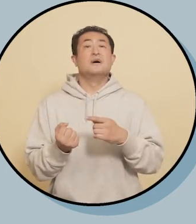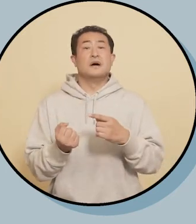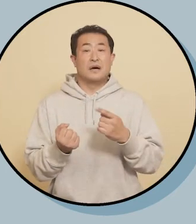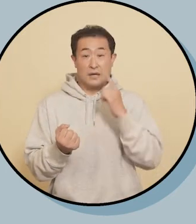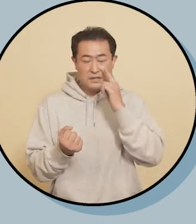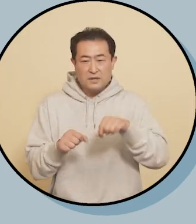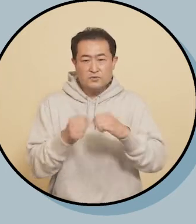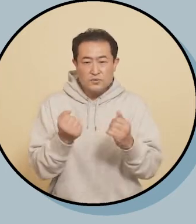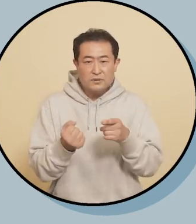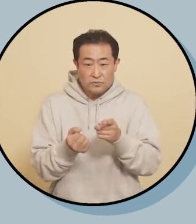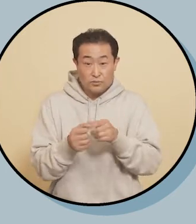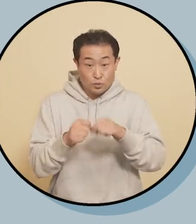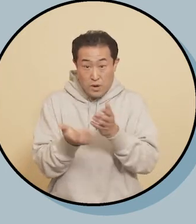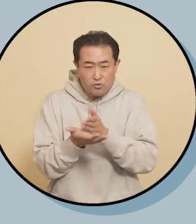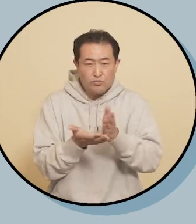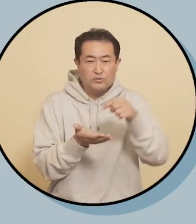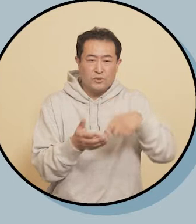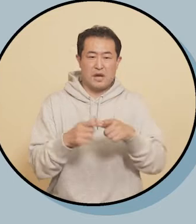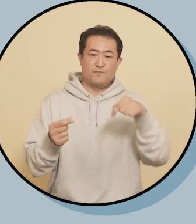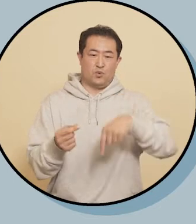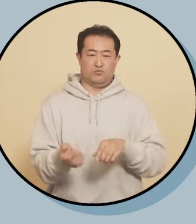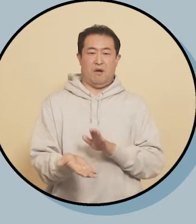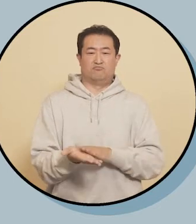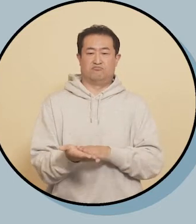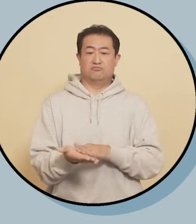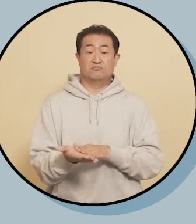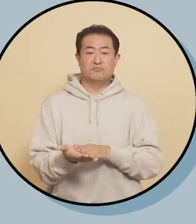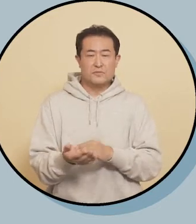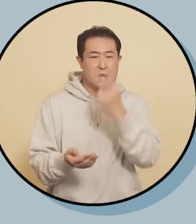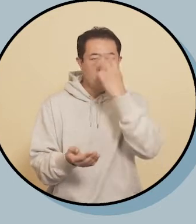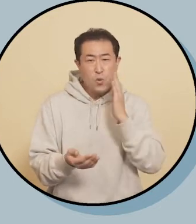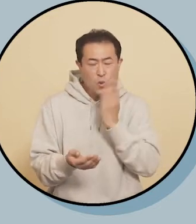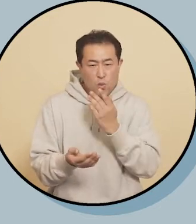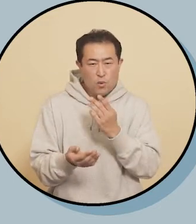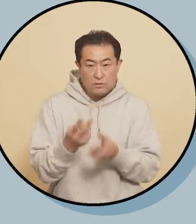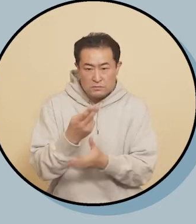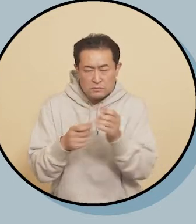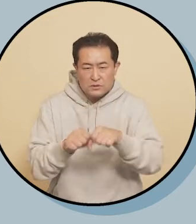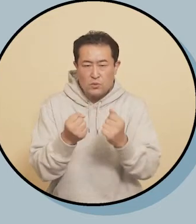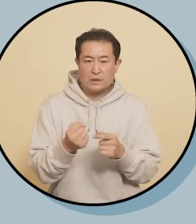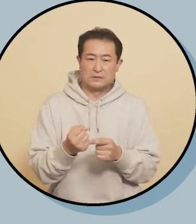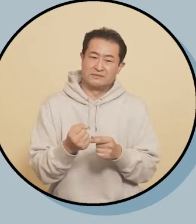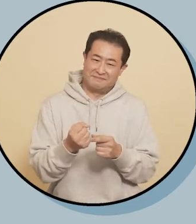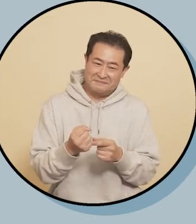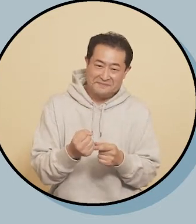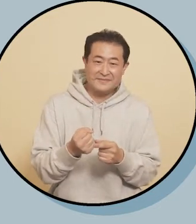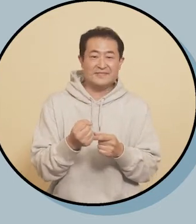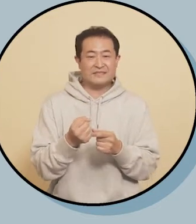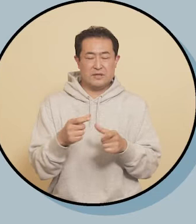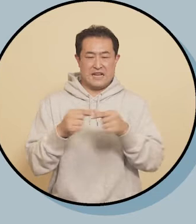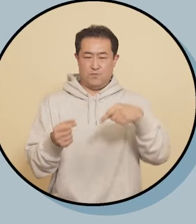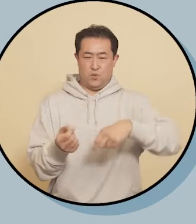聴覚障害とか視覚障害という障害区分は日本にはあのあるんですけども実は朦朧という2つ重なった